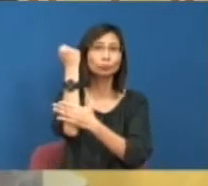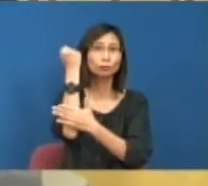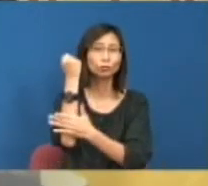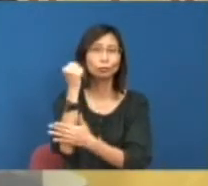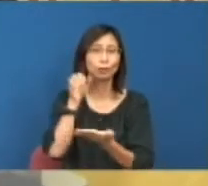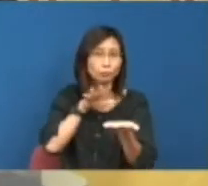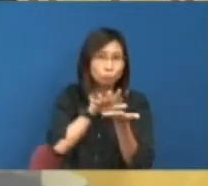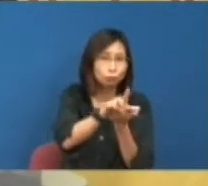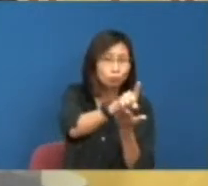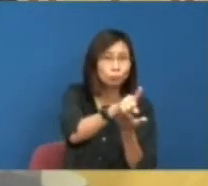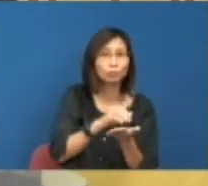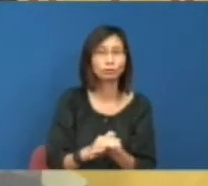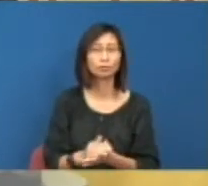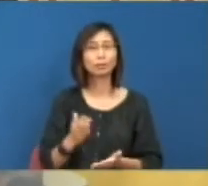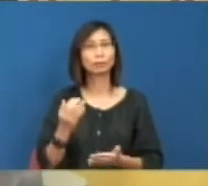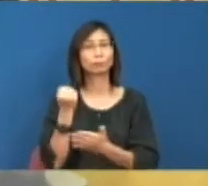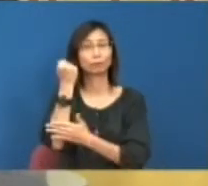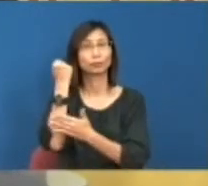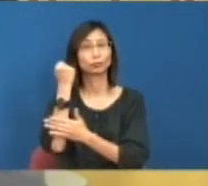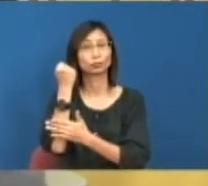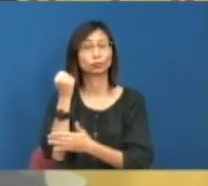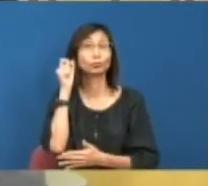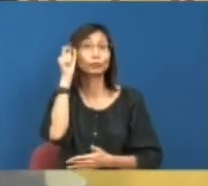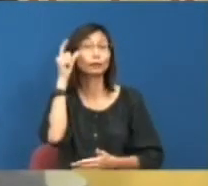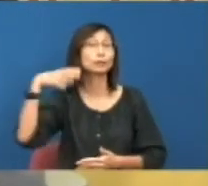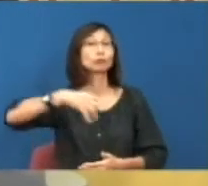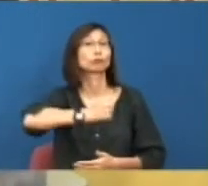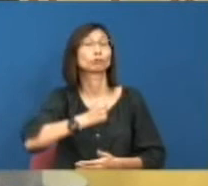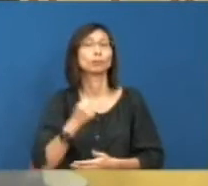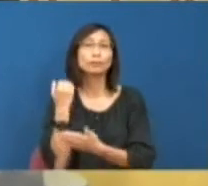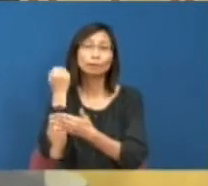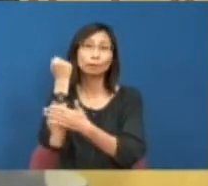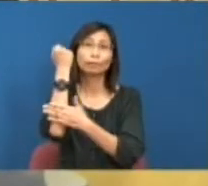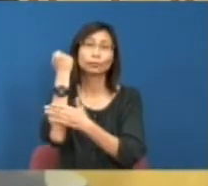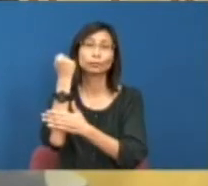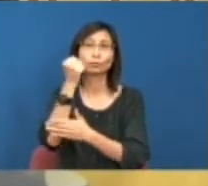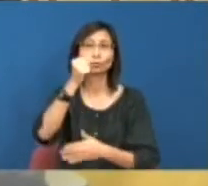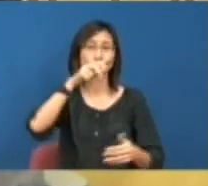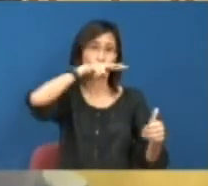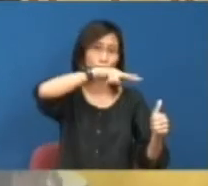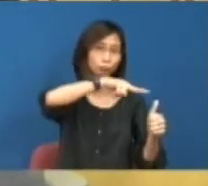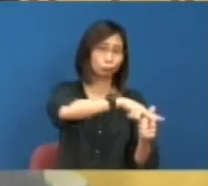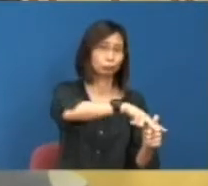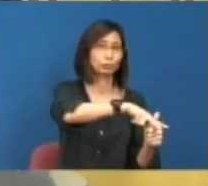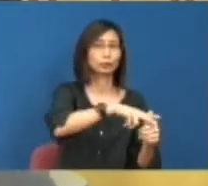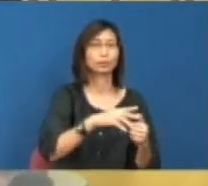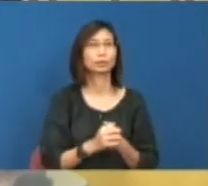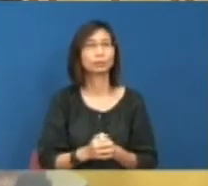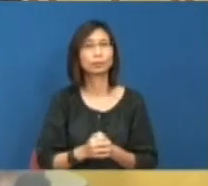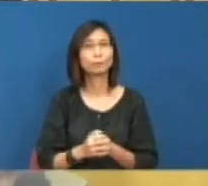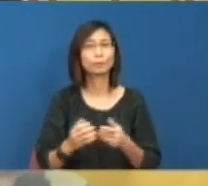反對特權、反對專制，要社會的公義，要資源和財富